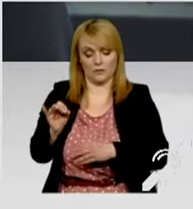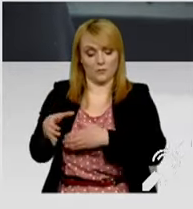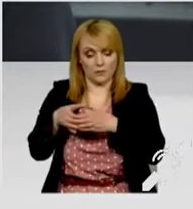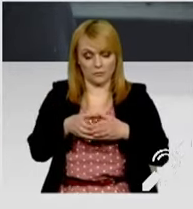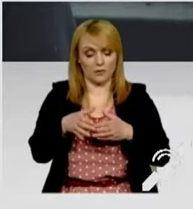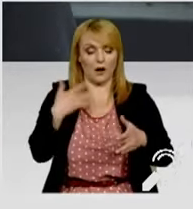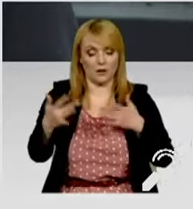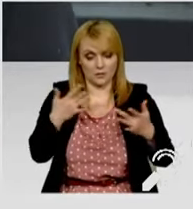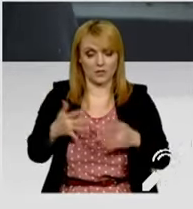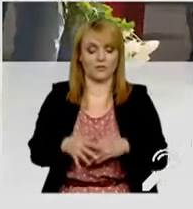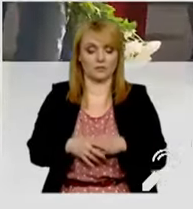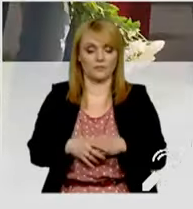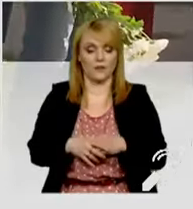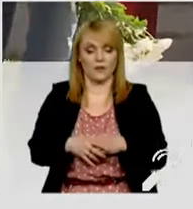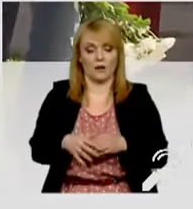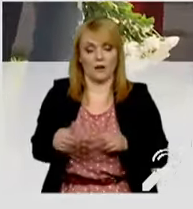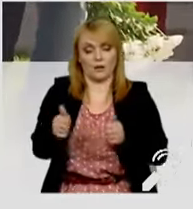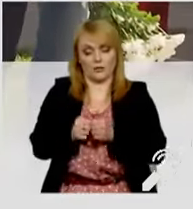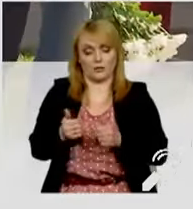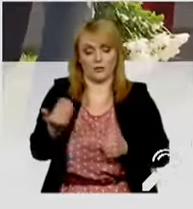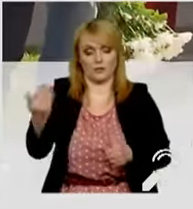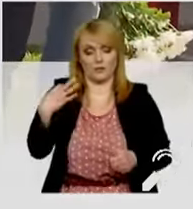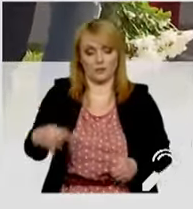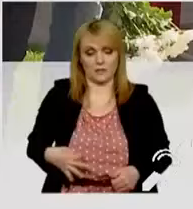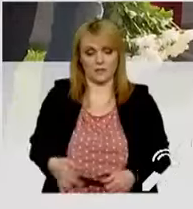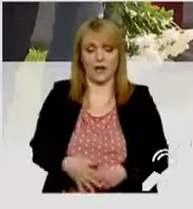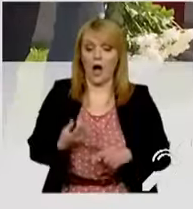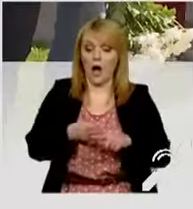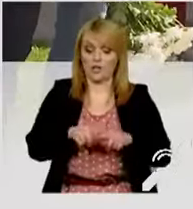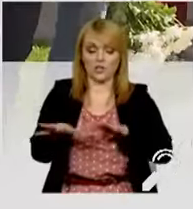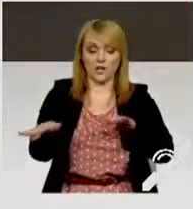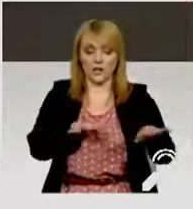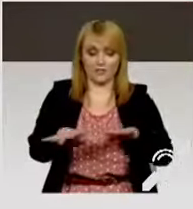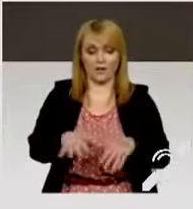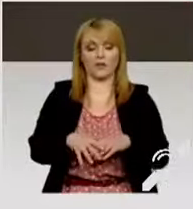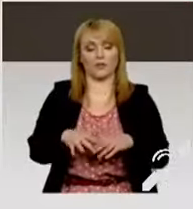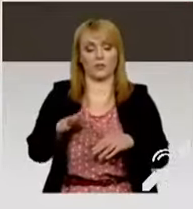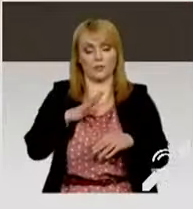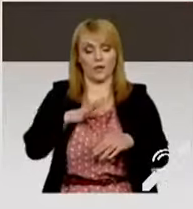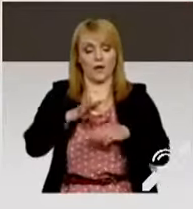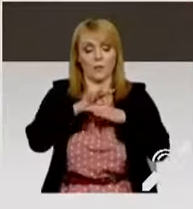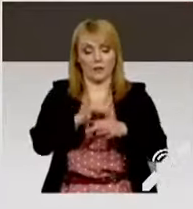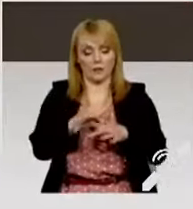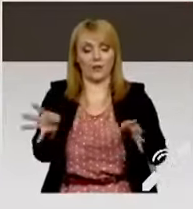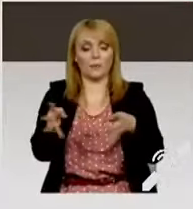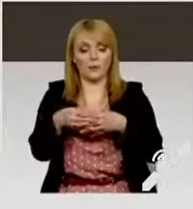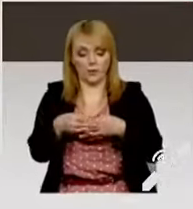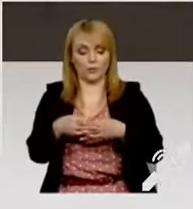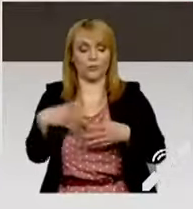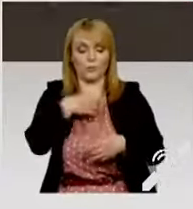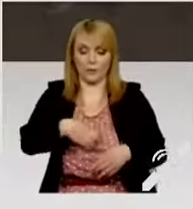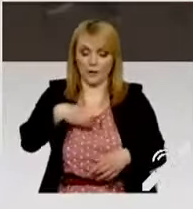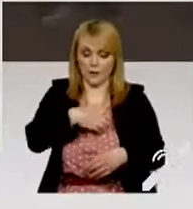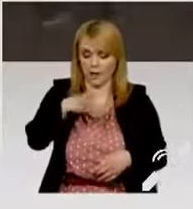Selicorgă, alături de Cristofor. Evenimentul, susținut de Ministerul Culturii și Primăria Municipiului Chișinău, a reunit oameni de